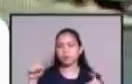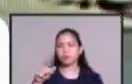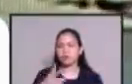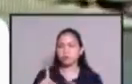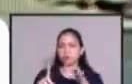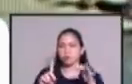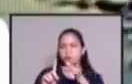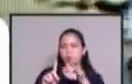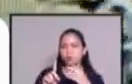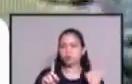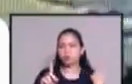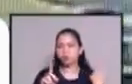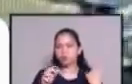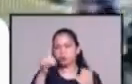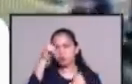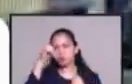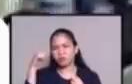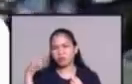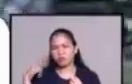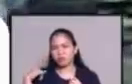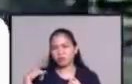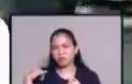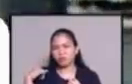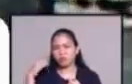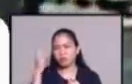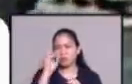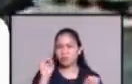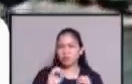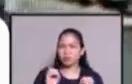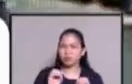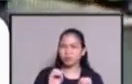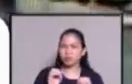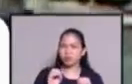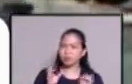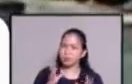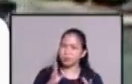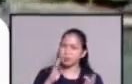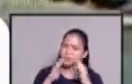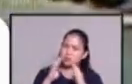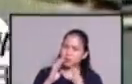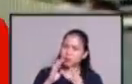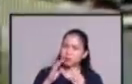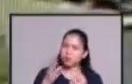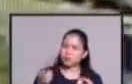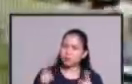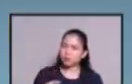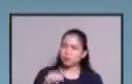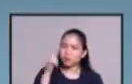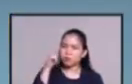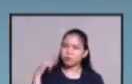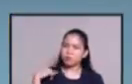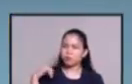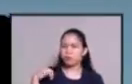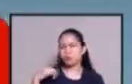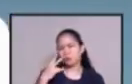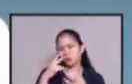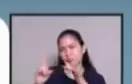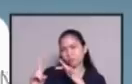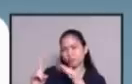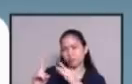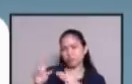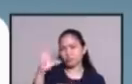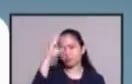napansin daw siyang kakaiba kagabi kay Cruz. Wala namang commotion na nangyari nung gabi. Ang ano ko lang kahapon, napansin ko yung